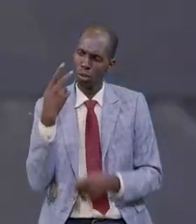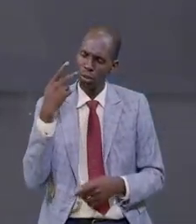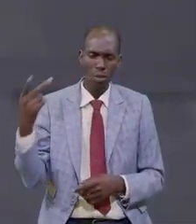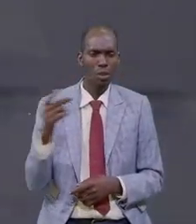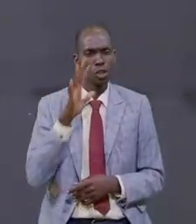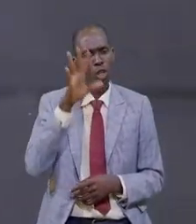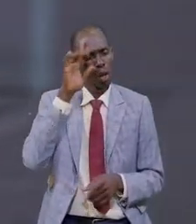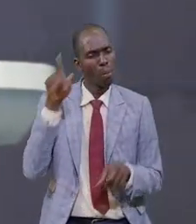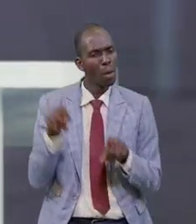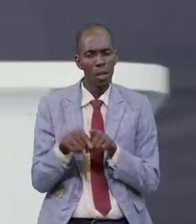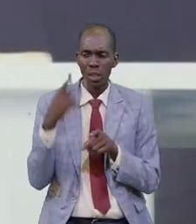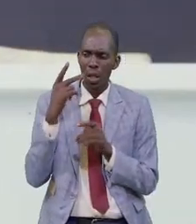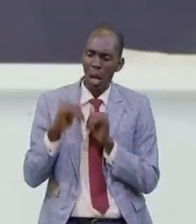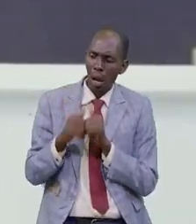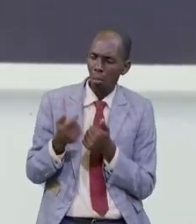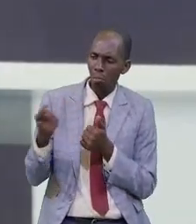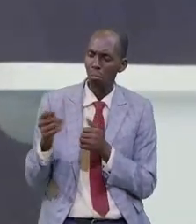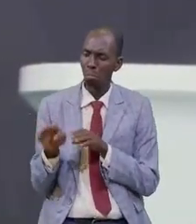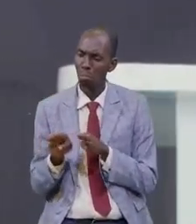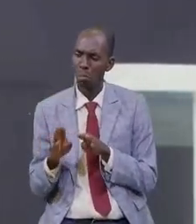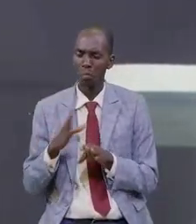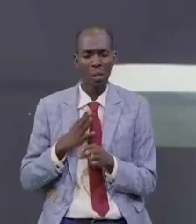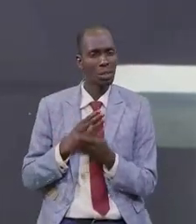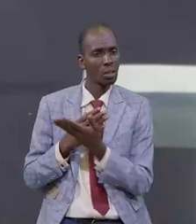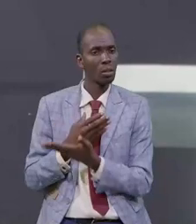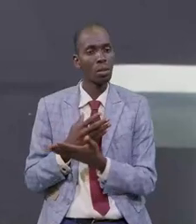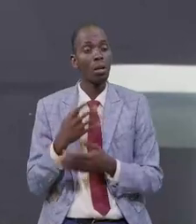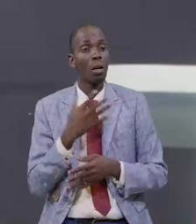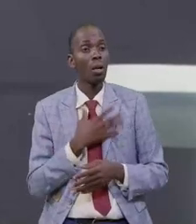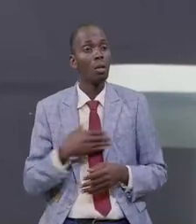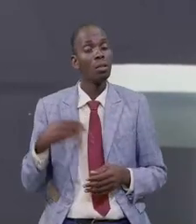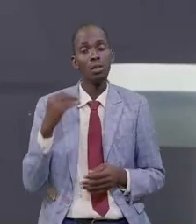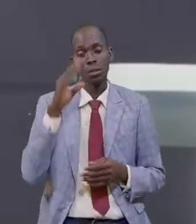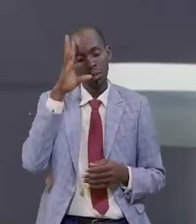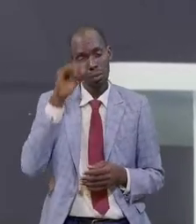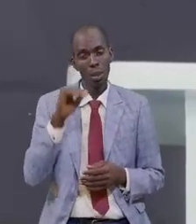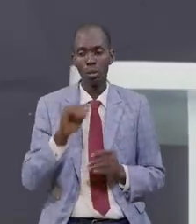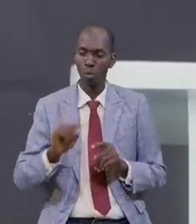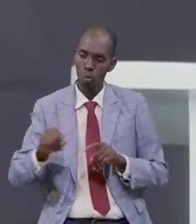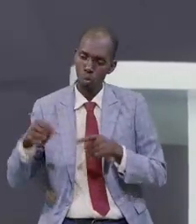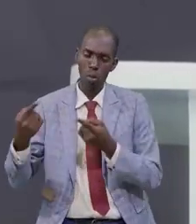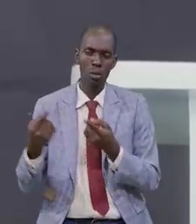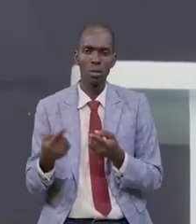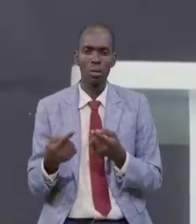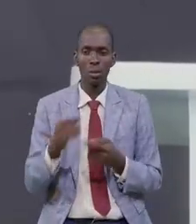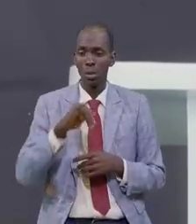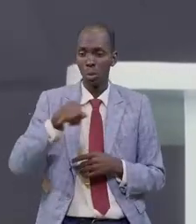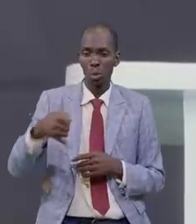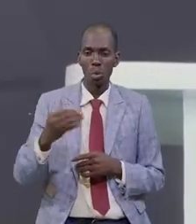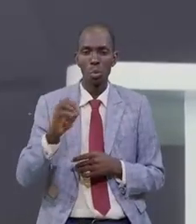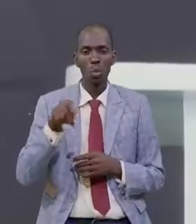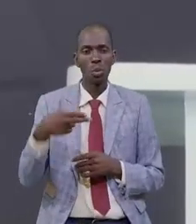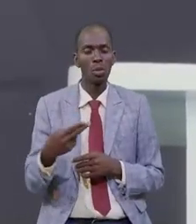comporte et il est allé il n'avait pas peur un rêveur n'a pas